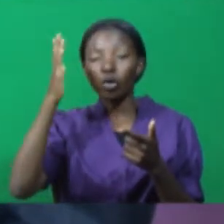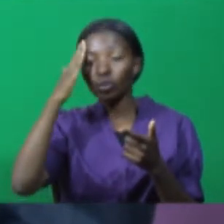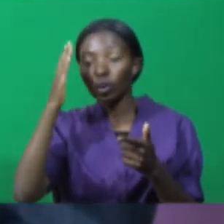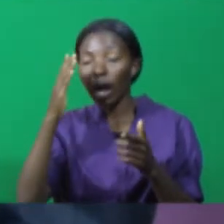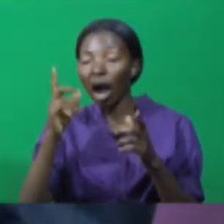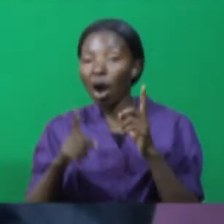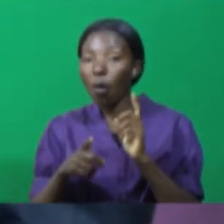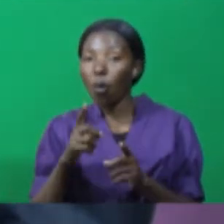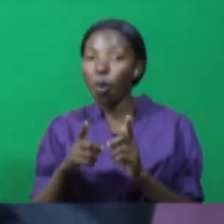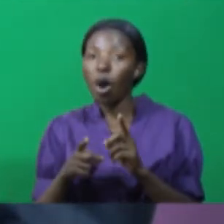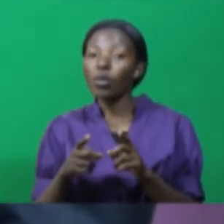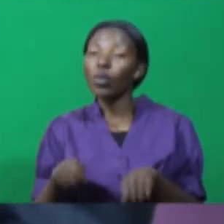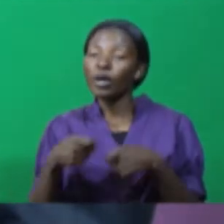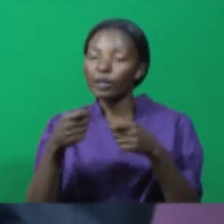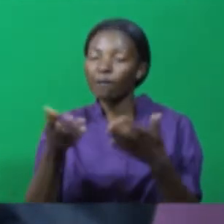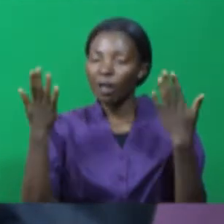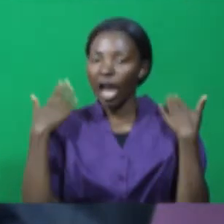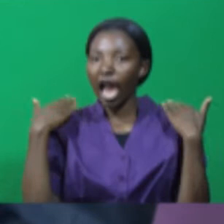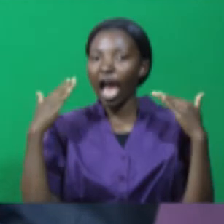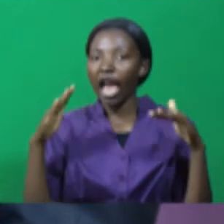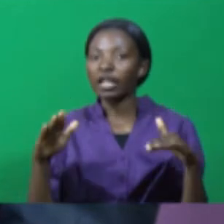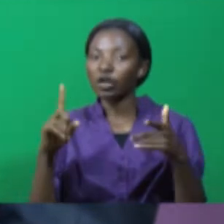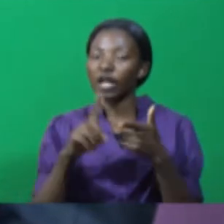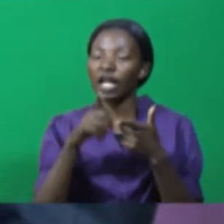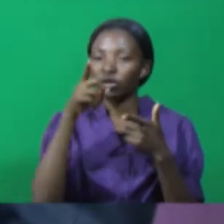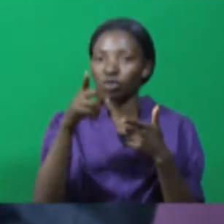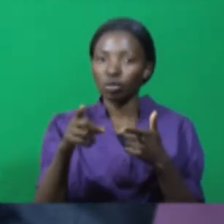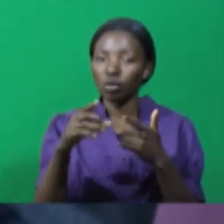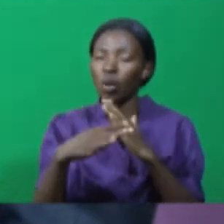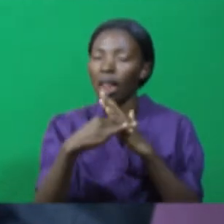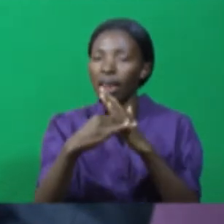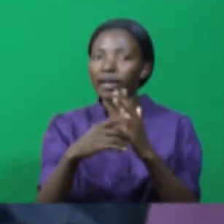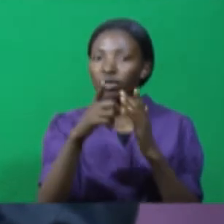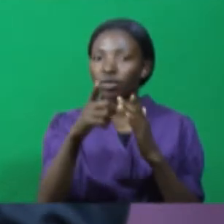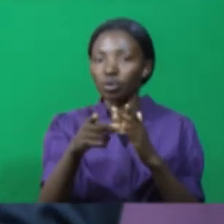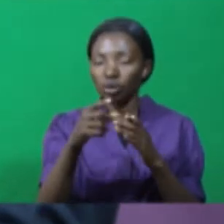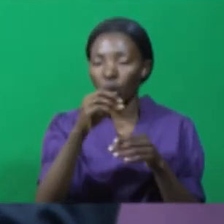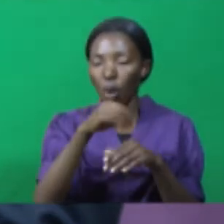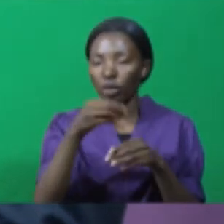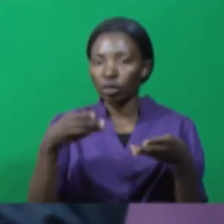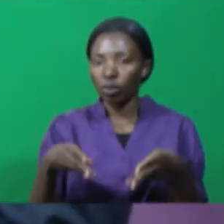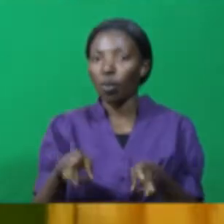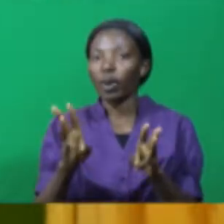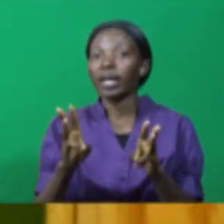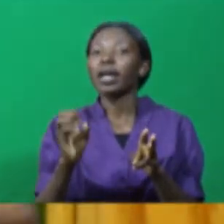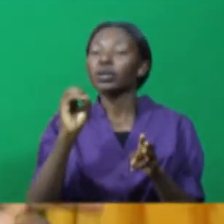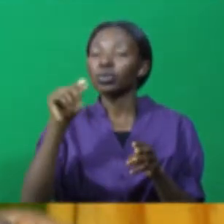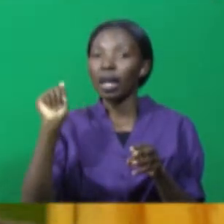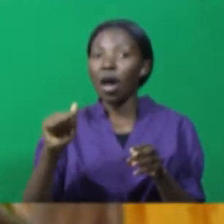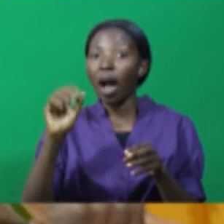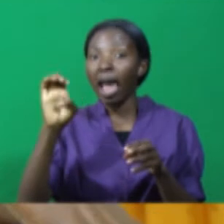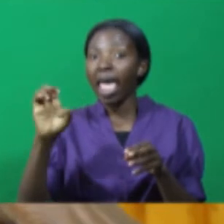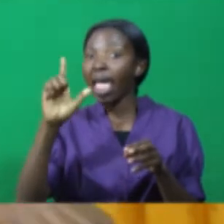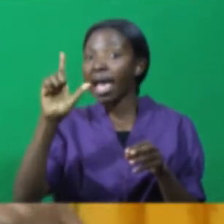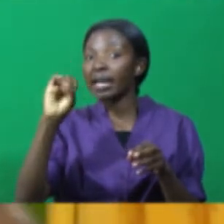pamberi pake achatuma mutumwa wake newe akufambise zvakanaka parwendo rwako. Handiti uri kuona panapa.